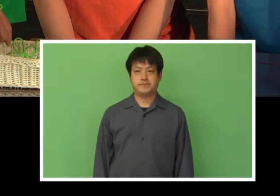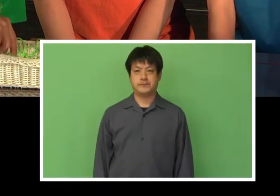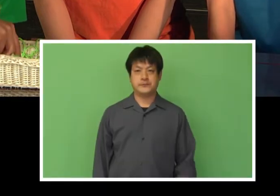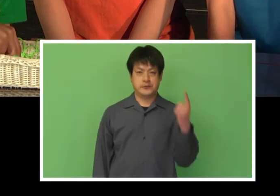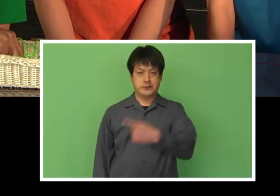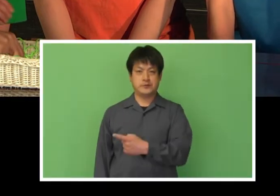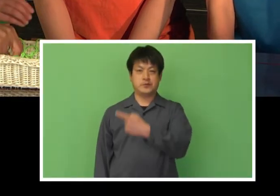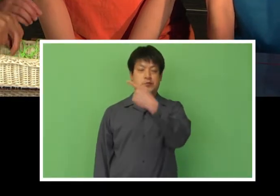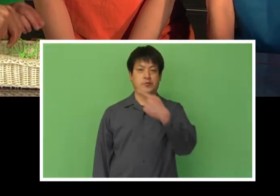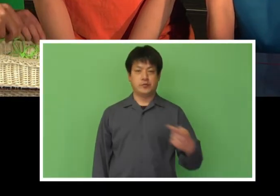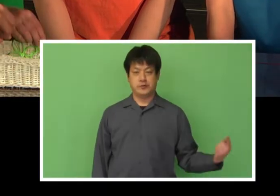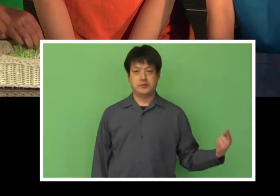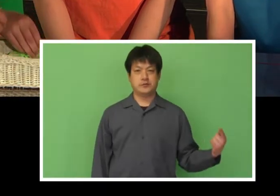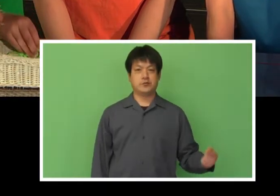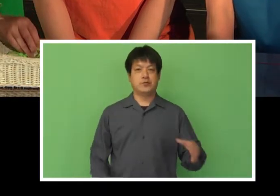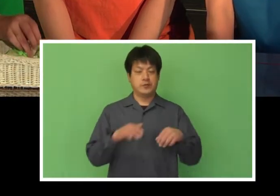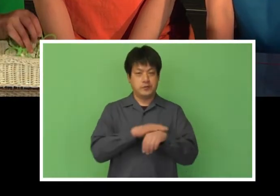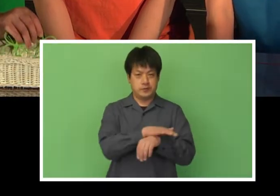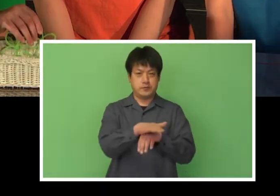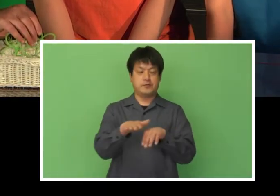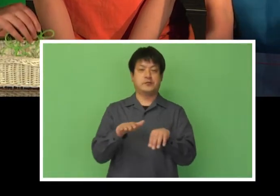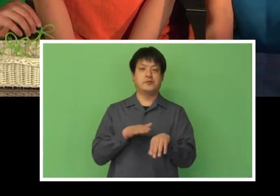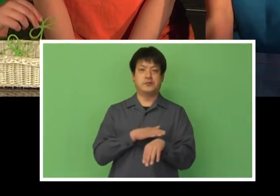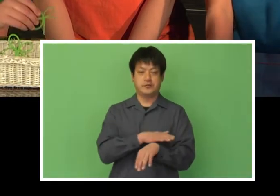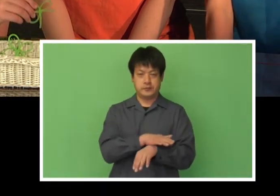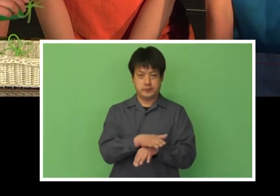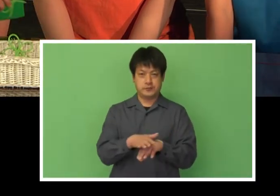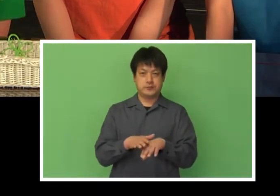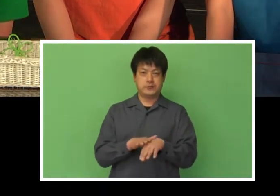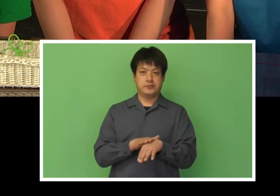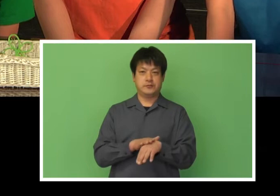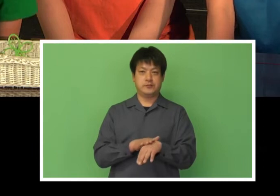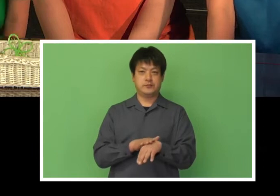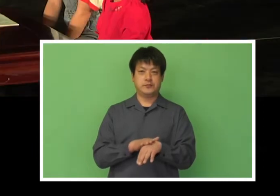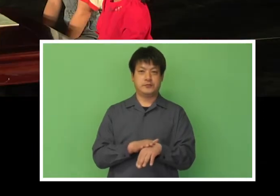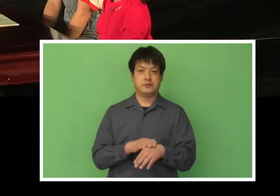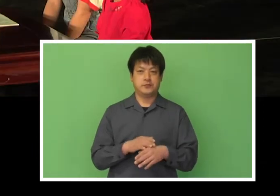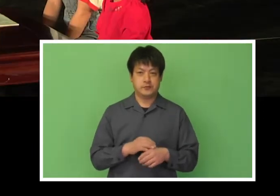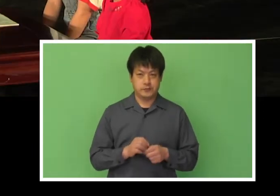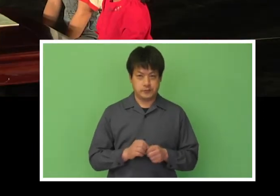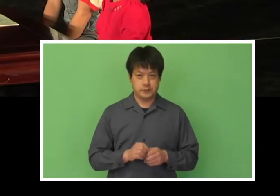一人の愛が